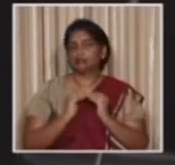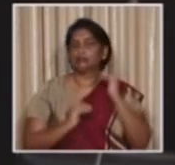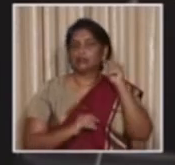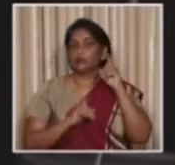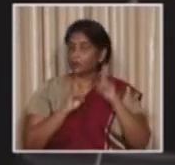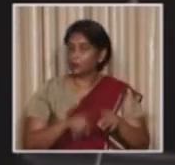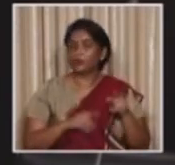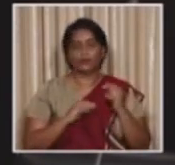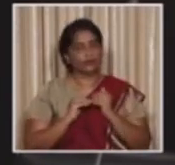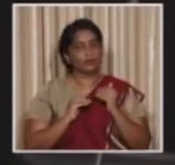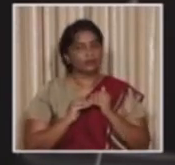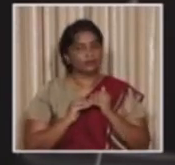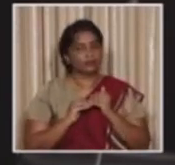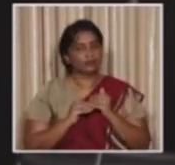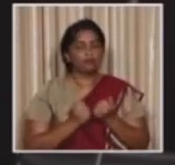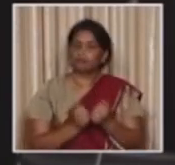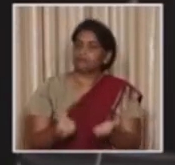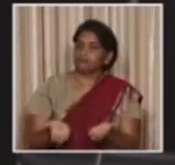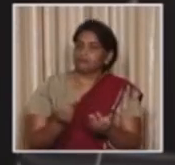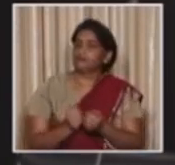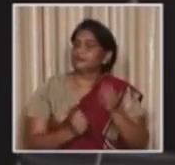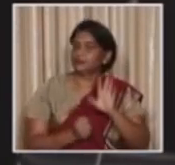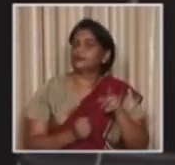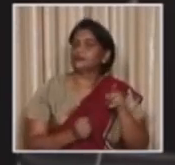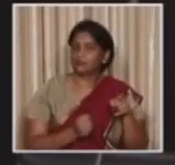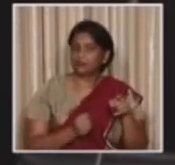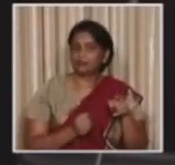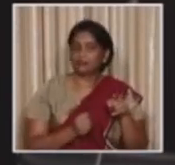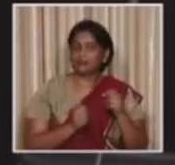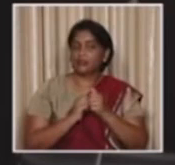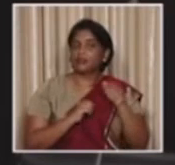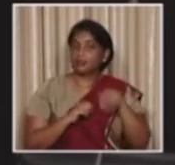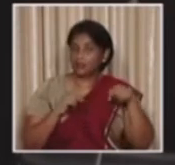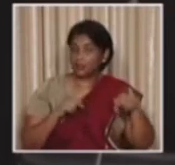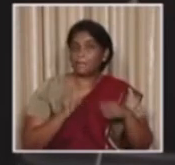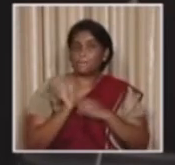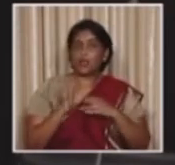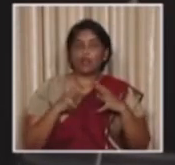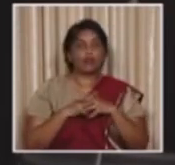එවැනි ආකාරයේ අපි දිරිගැන්වීම් කරලා තියෙනවා. බලයට යන මේ වන විට මෙගවට්